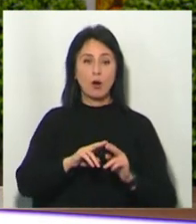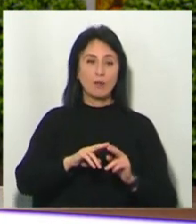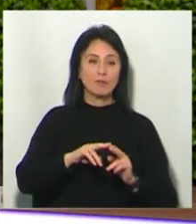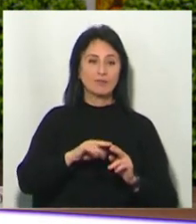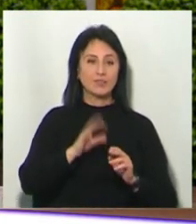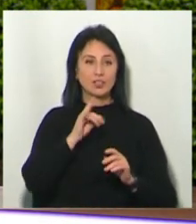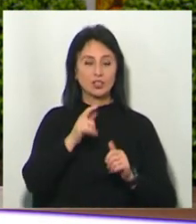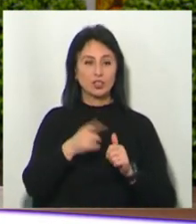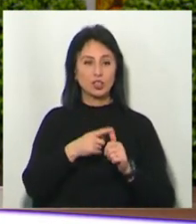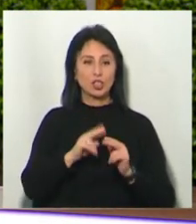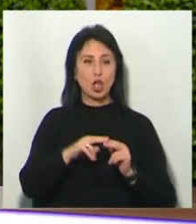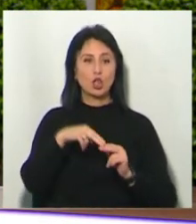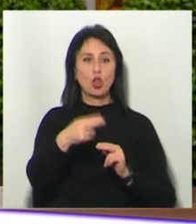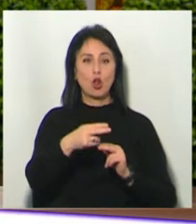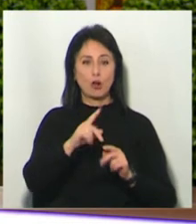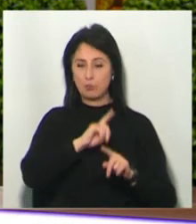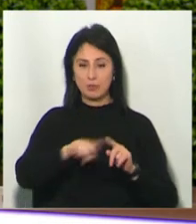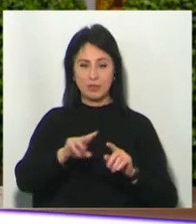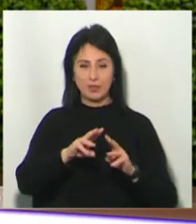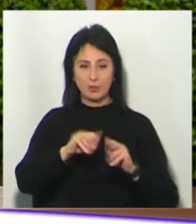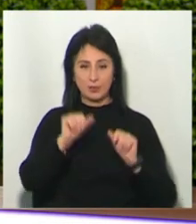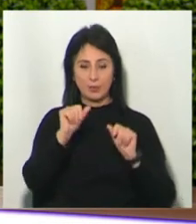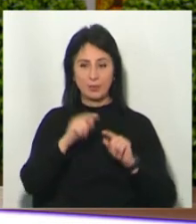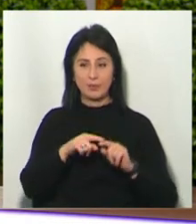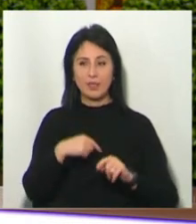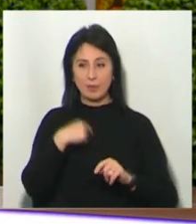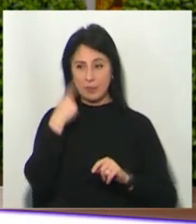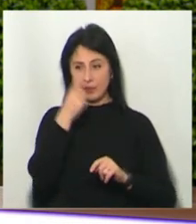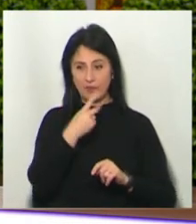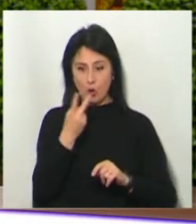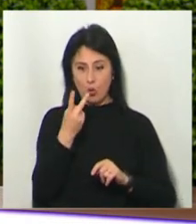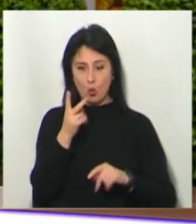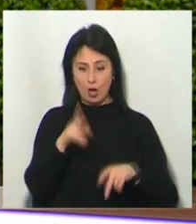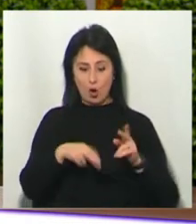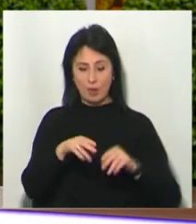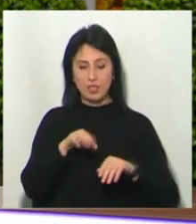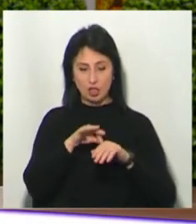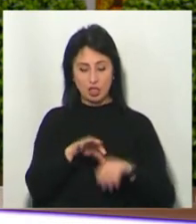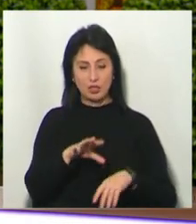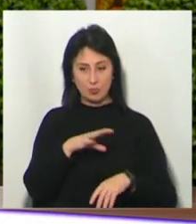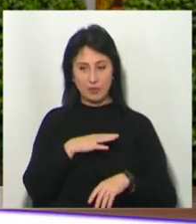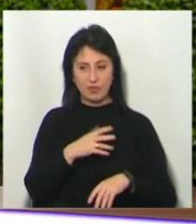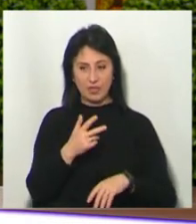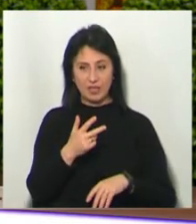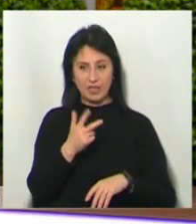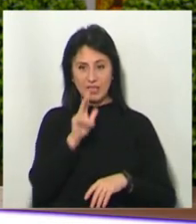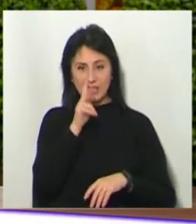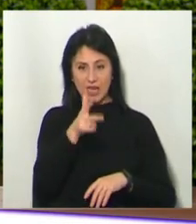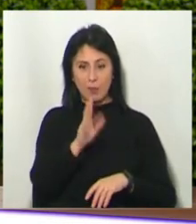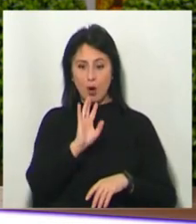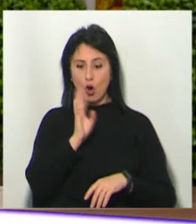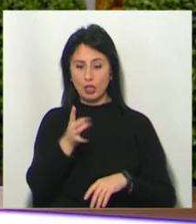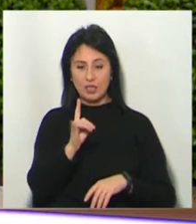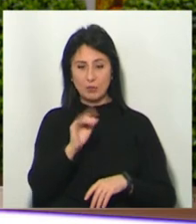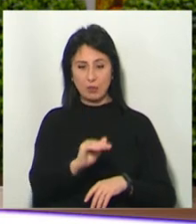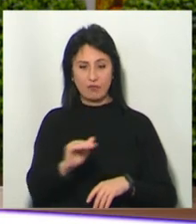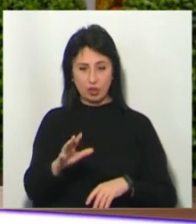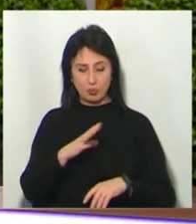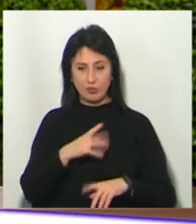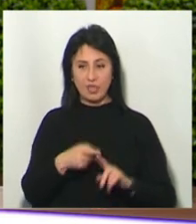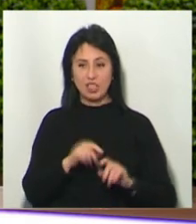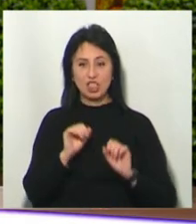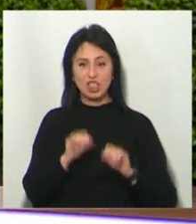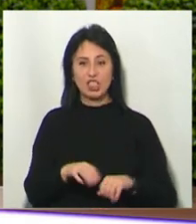უკეთესად იტანენ ამას. Მე პირადად მაქვს 2 ოპერაცია ჩატარებული 3 და 4 წლის ასაკში.